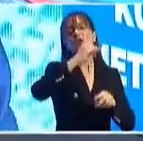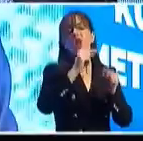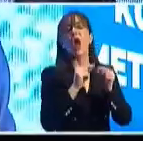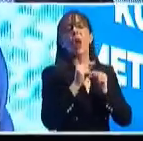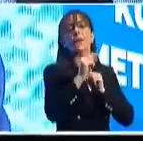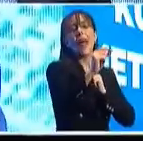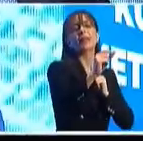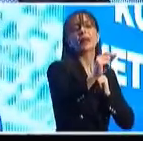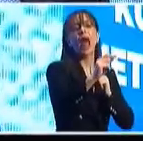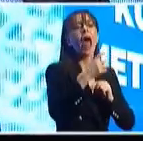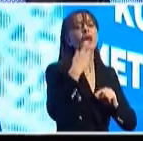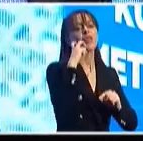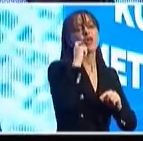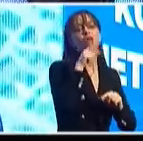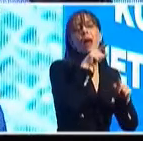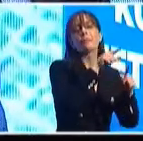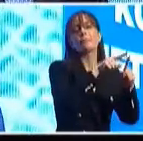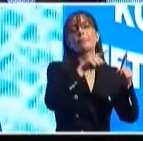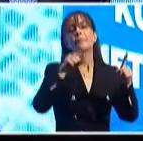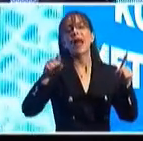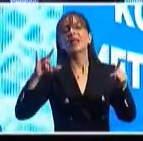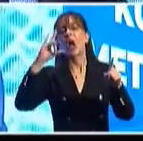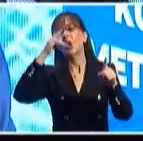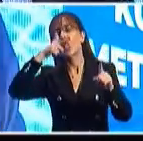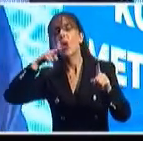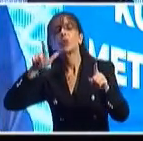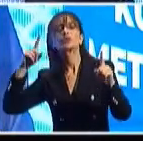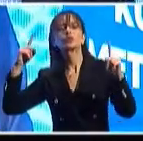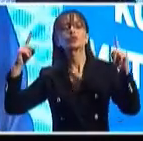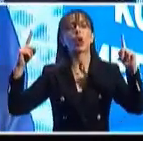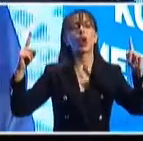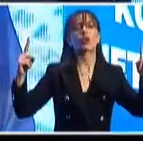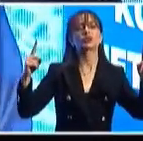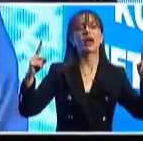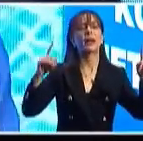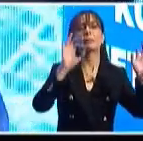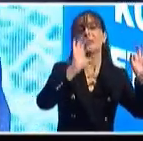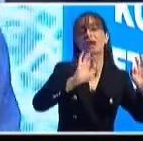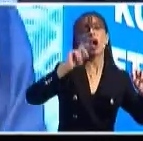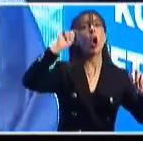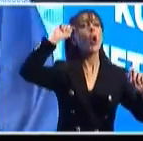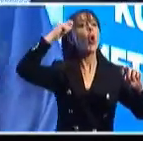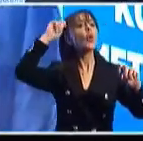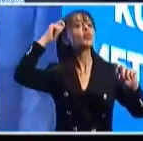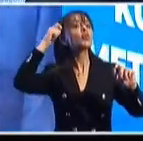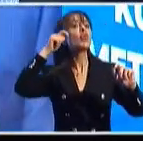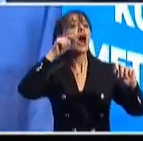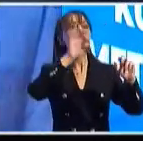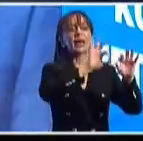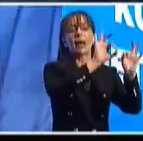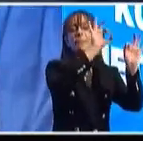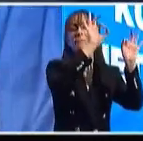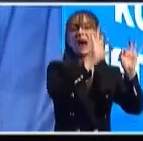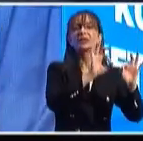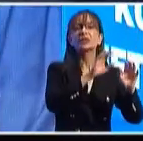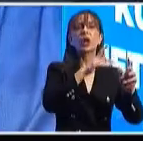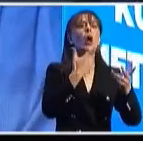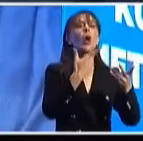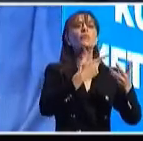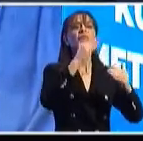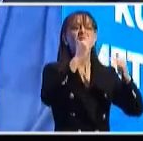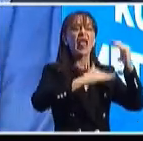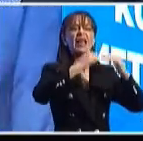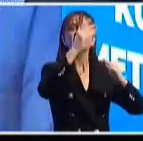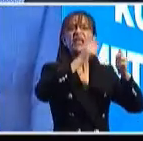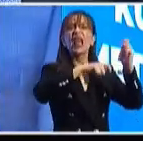hattımız. Bu da mevcut Üsküdar Çekmeköy metro hattımızın devamında inşası İBB tarafından